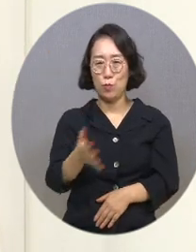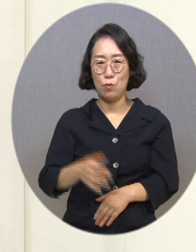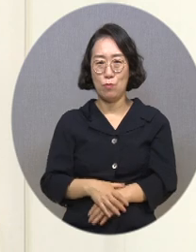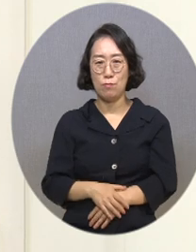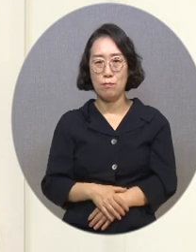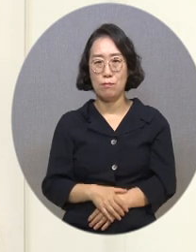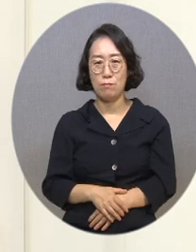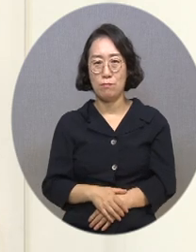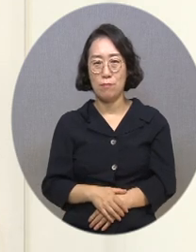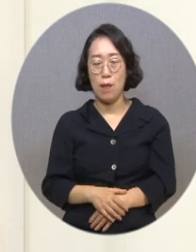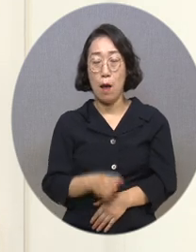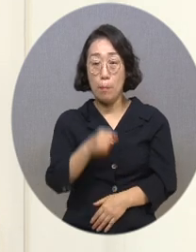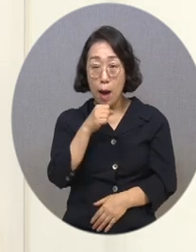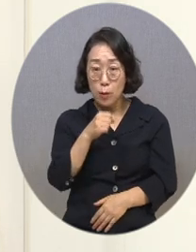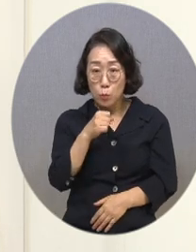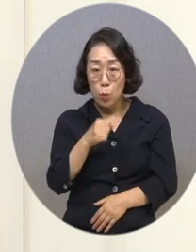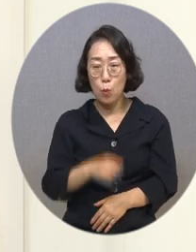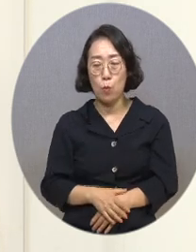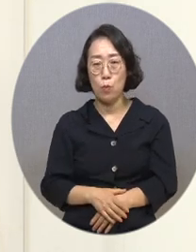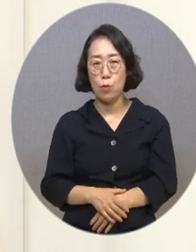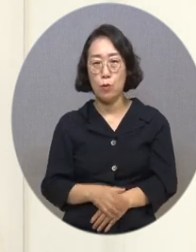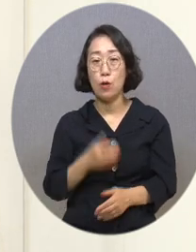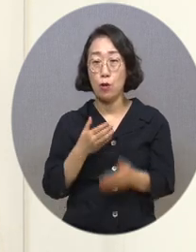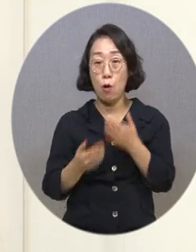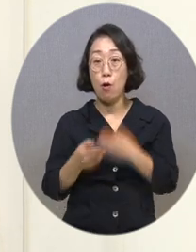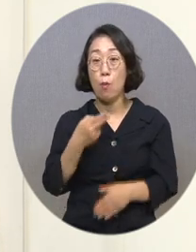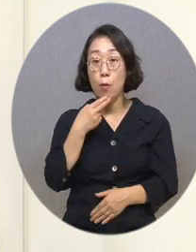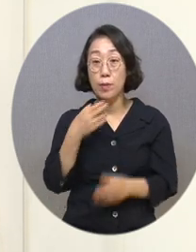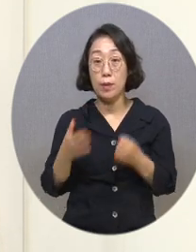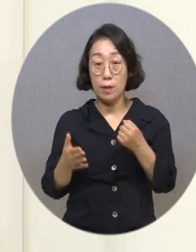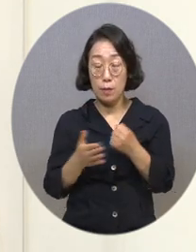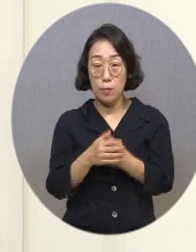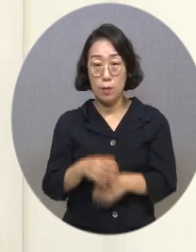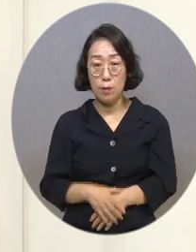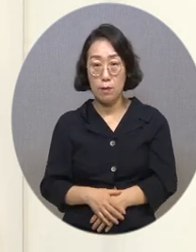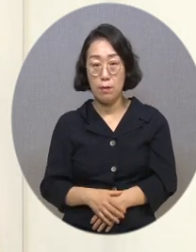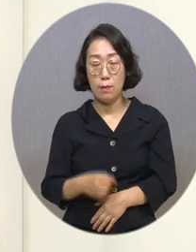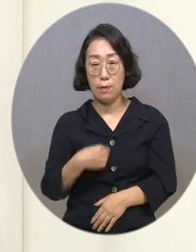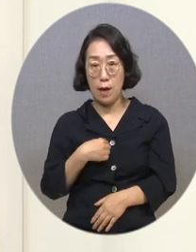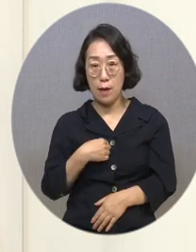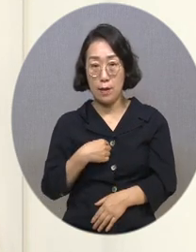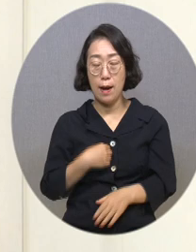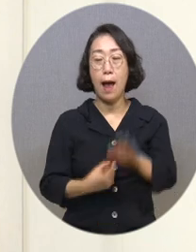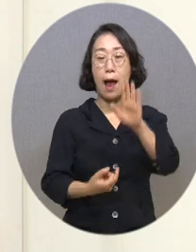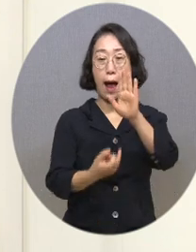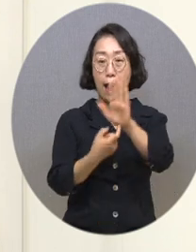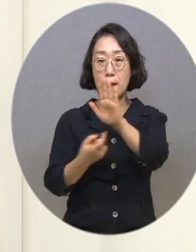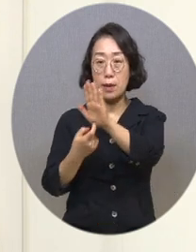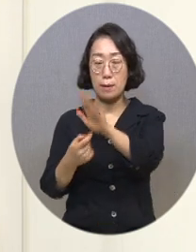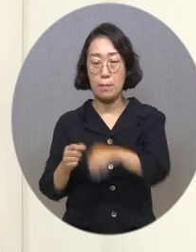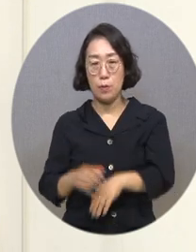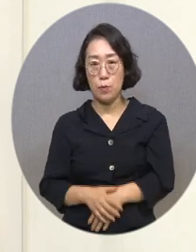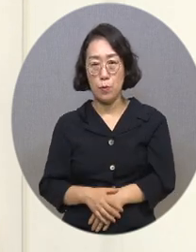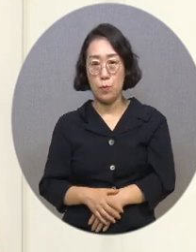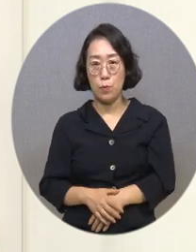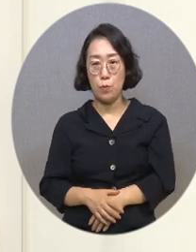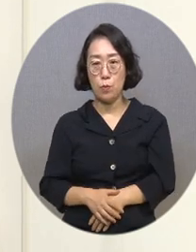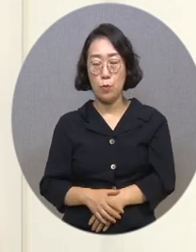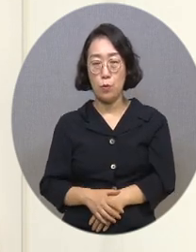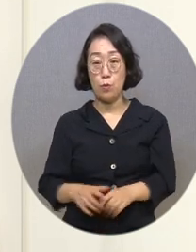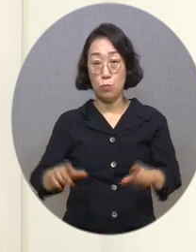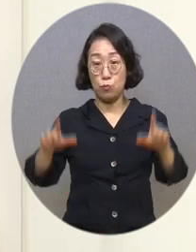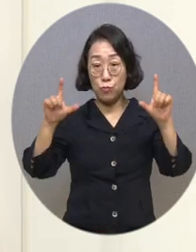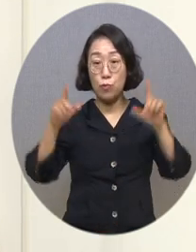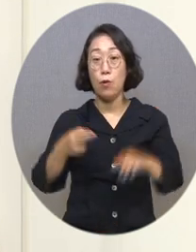어떤 방송을 하거나 그러한 경험들이 없는 사람들은 스스로가 자신을 알려야죠. 방송에서 나를 비춰주지 않으니까. 그렇죠.